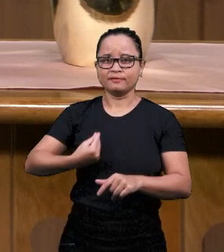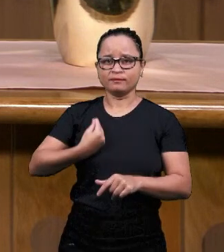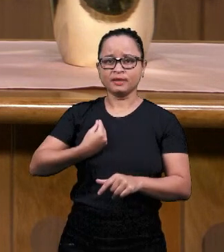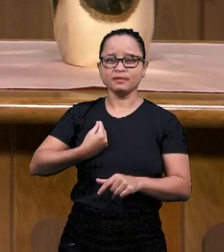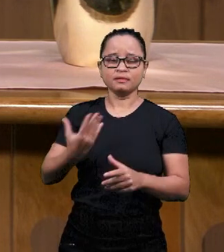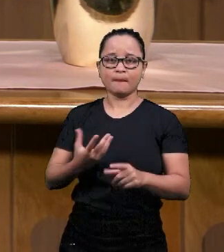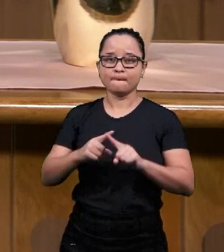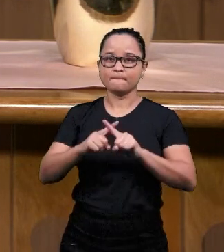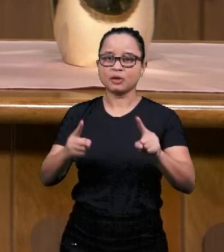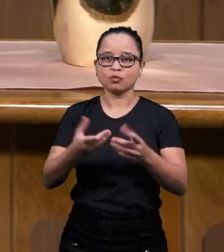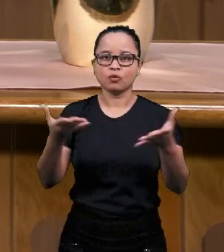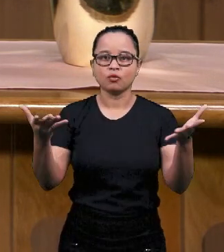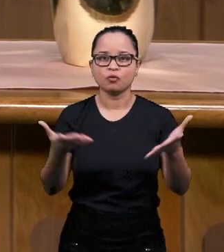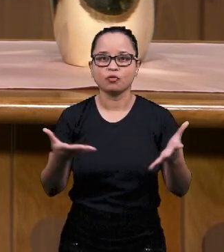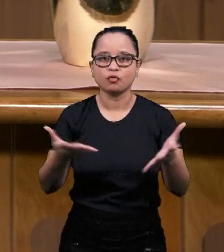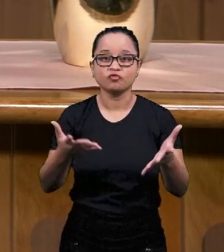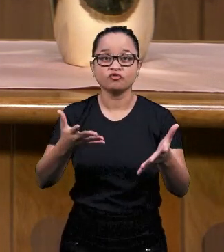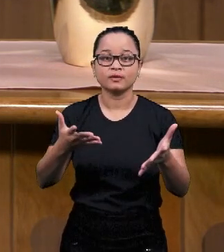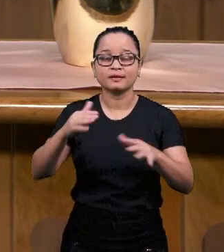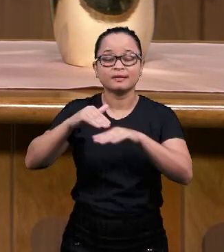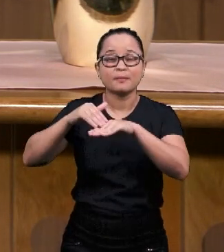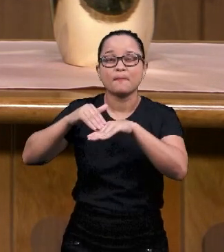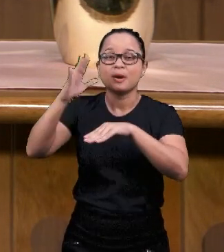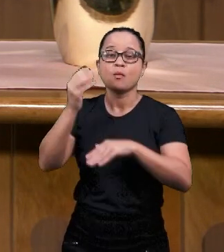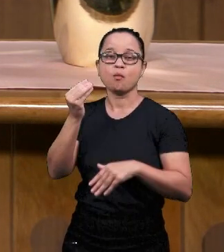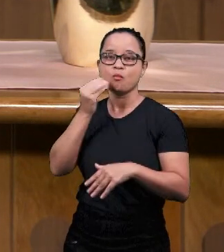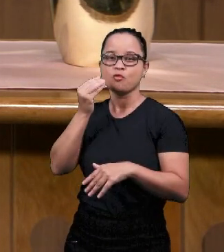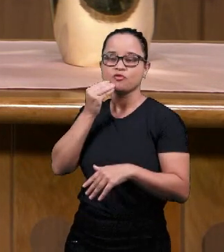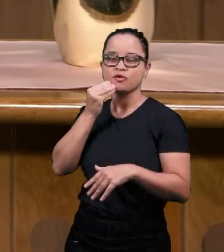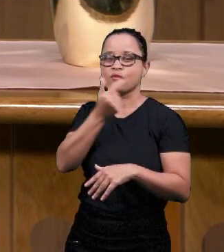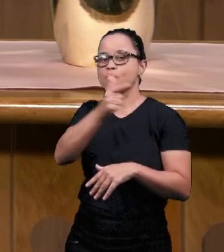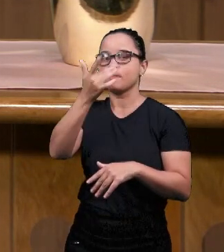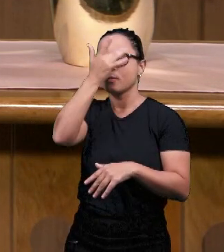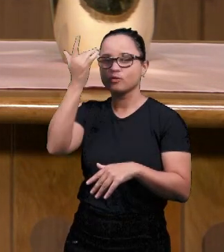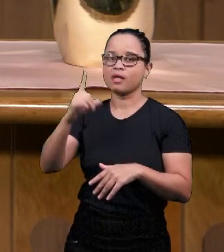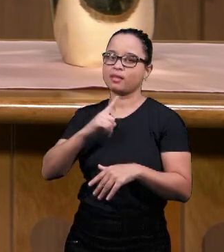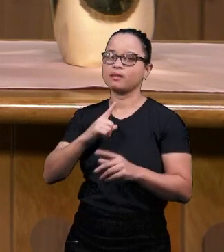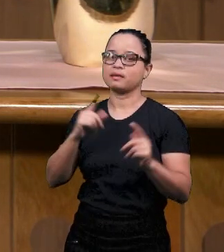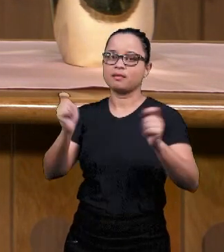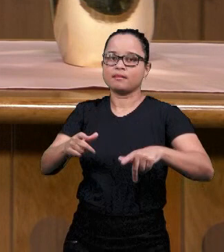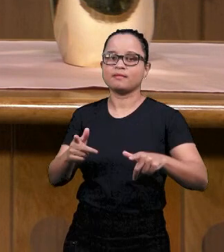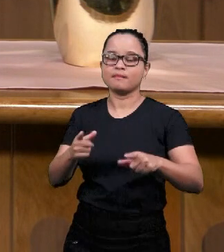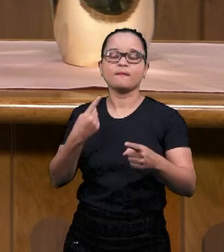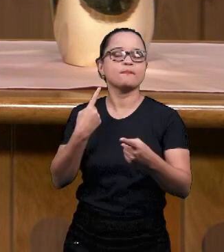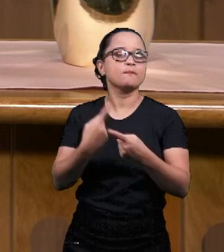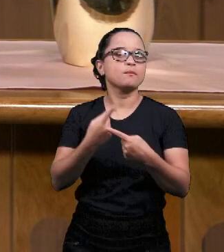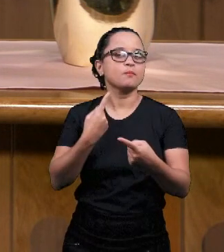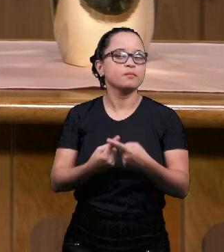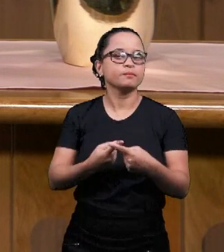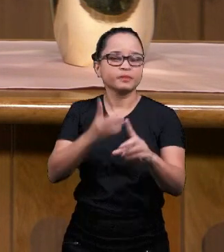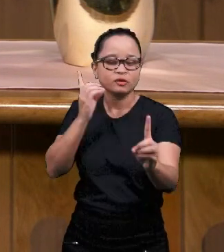у тебя самая большая возможность, которую кто-то может иметь, это возможность найти